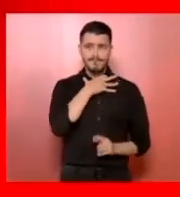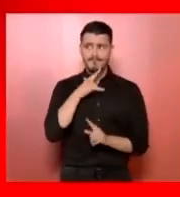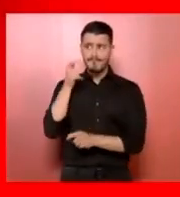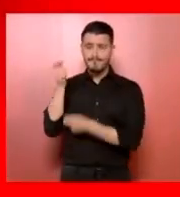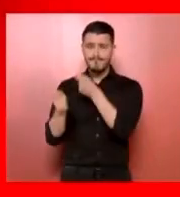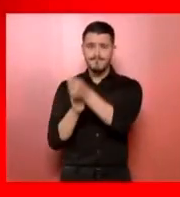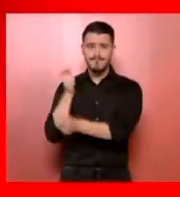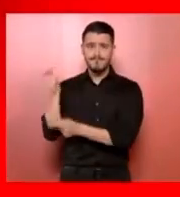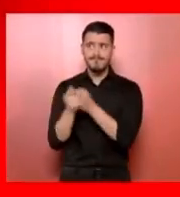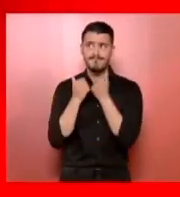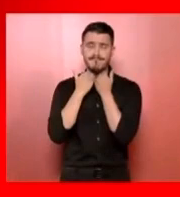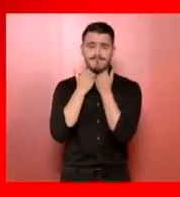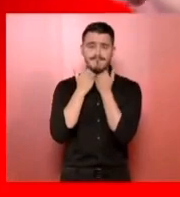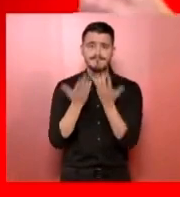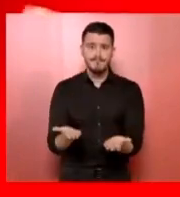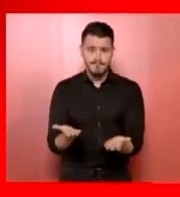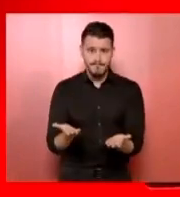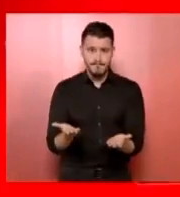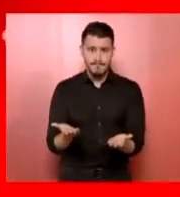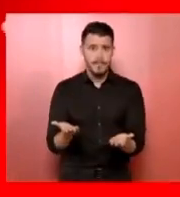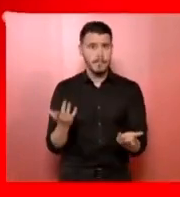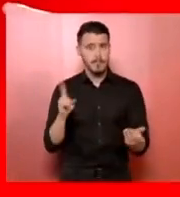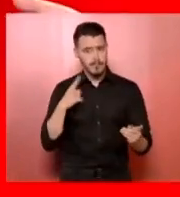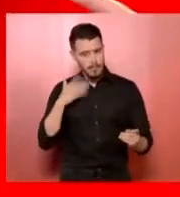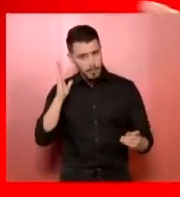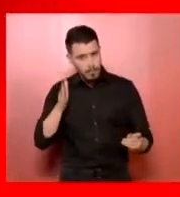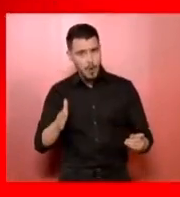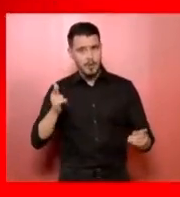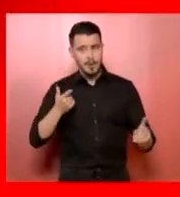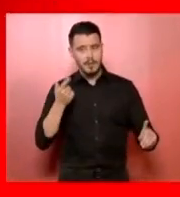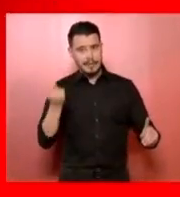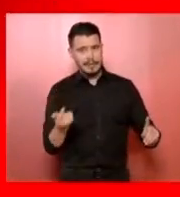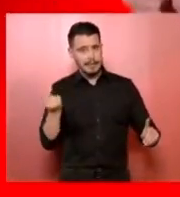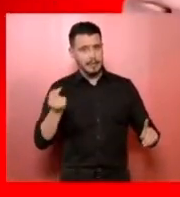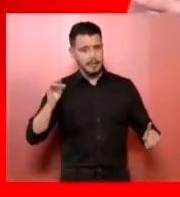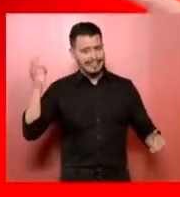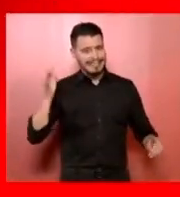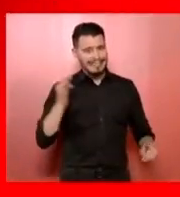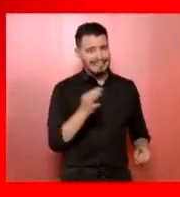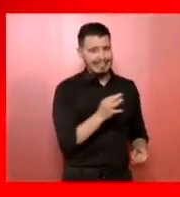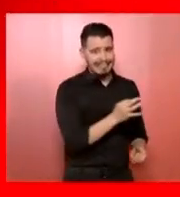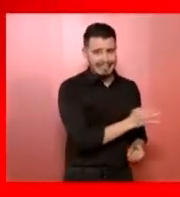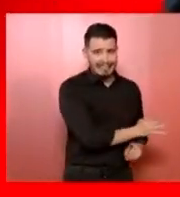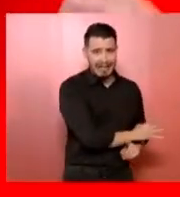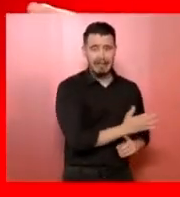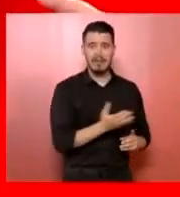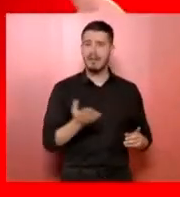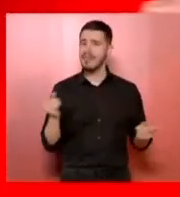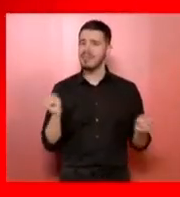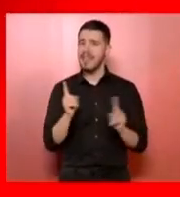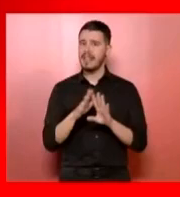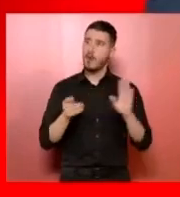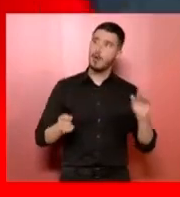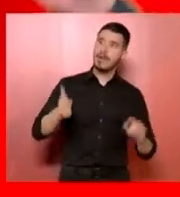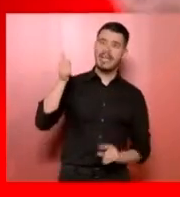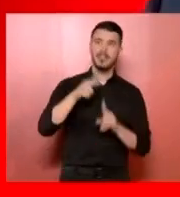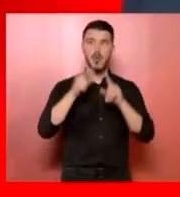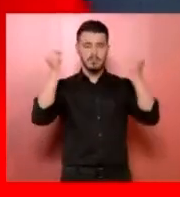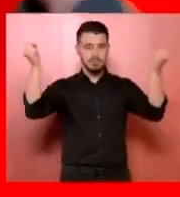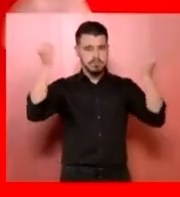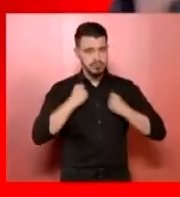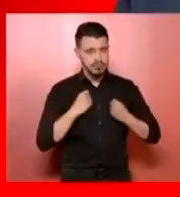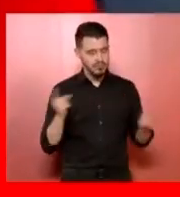το χρέος, όχι γιατί είναι κακοπληρωτής, όχι γιατί πήρε ένα ρίσκο που δεν του βγήκε, αλλά γιατί